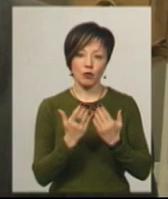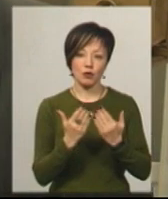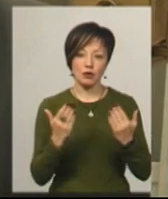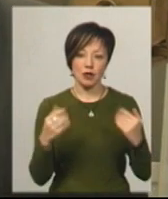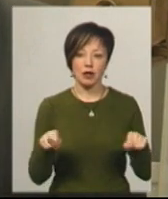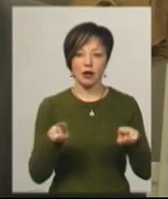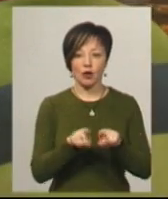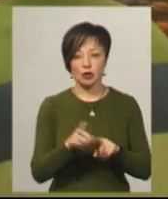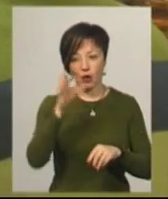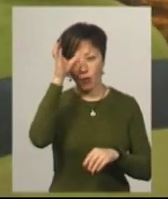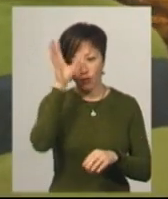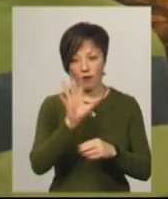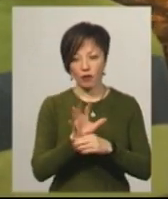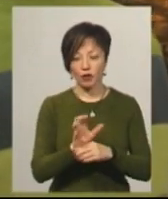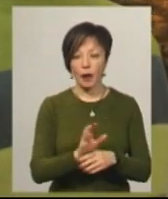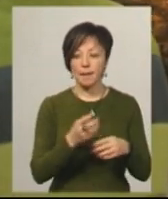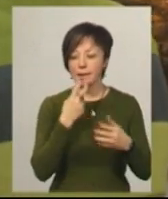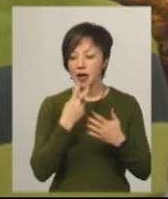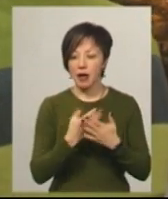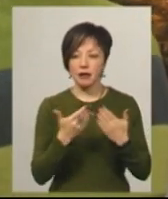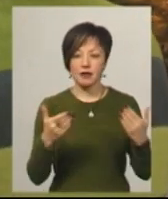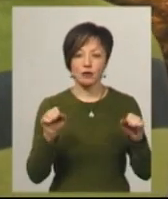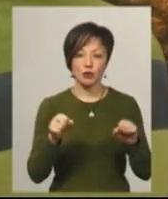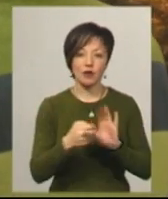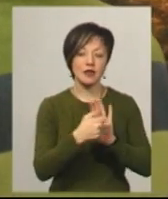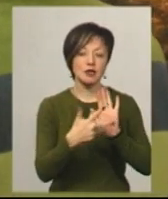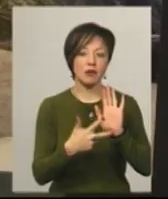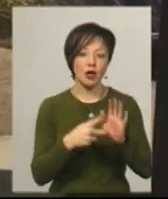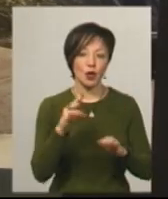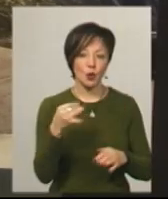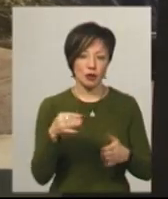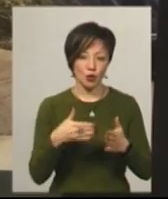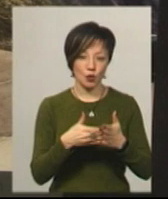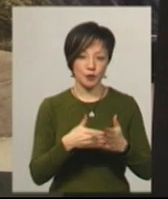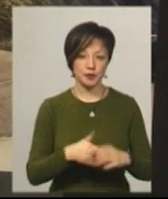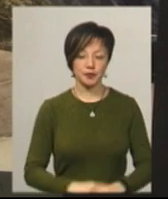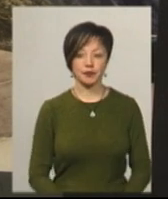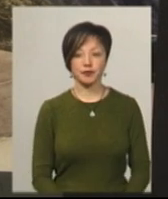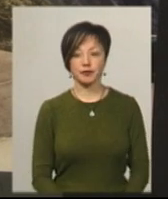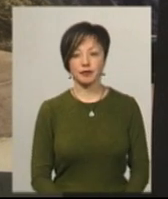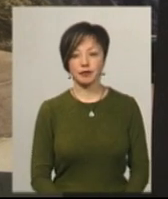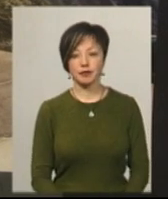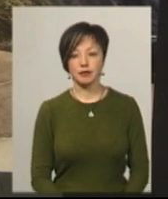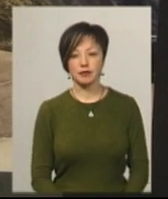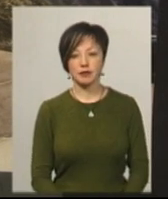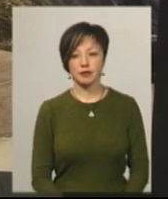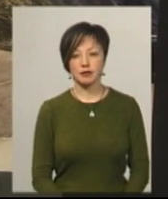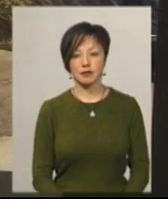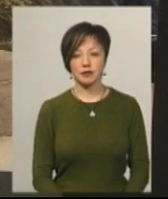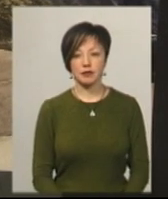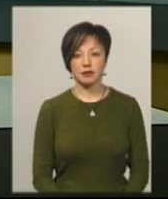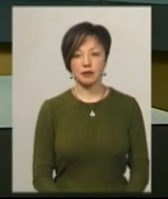теж наукова фотографія. Переглянути виставку можна до 18 лютого. Тетяна Ворожцова, Іван Мовчан. Новини на Суспільному.